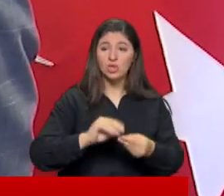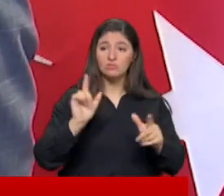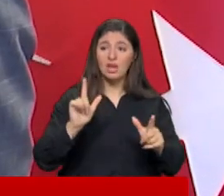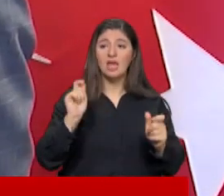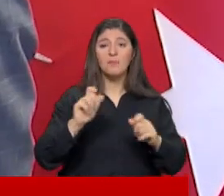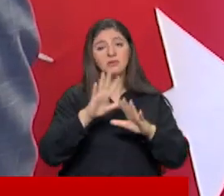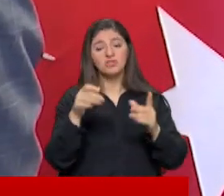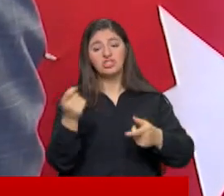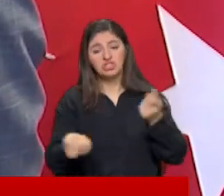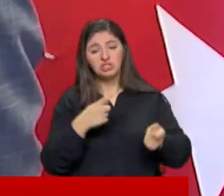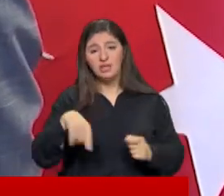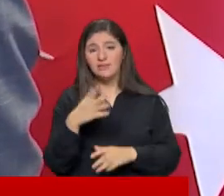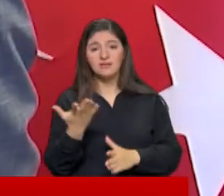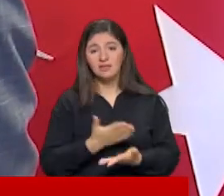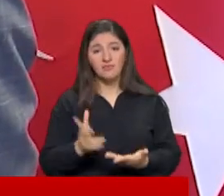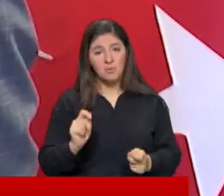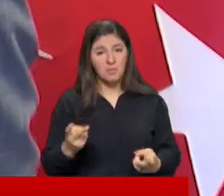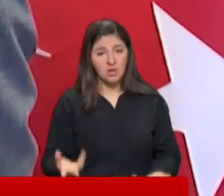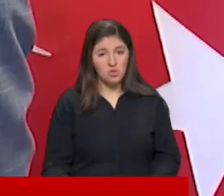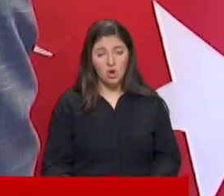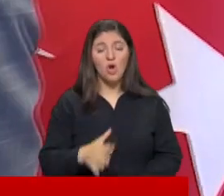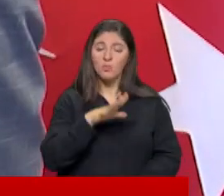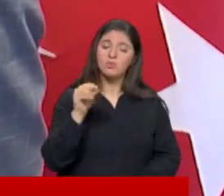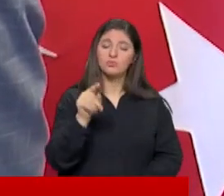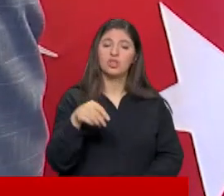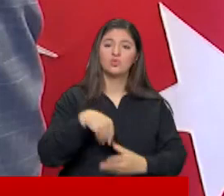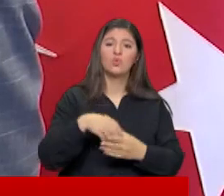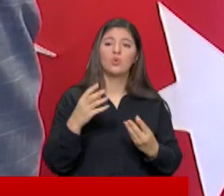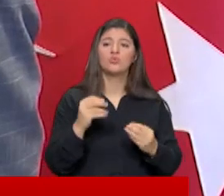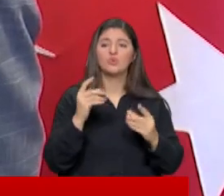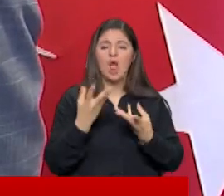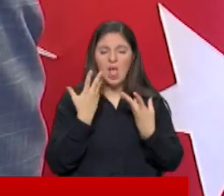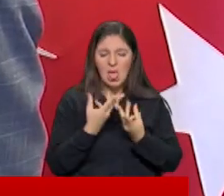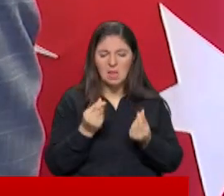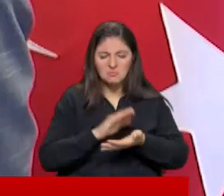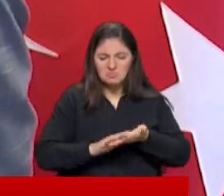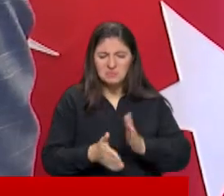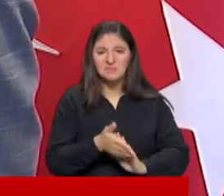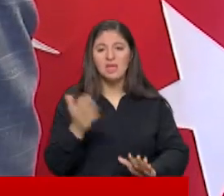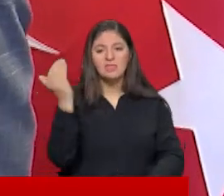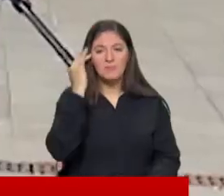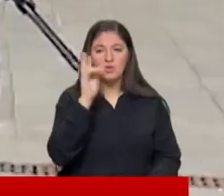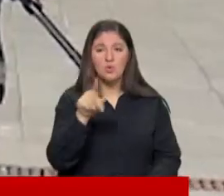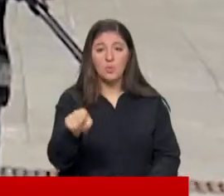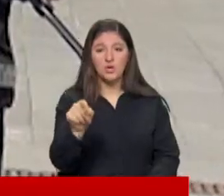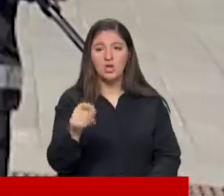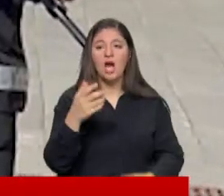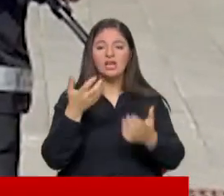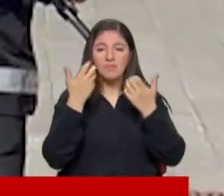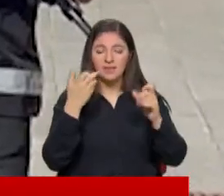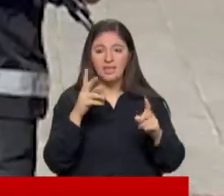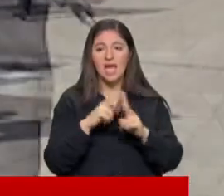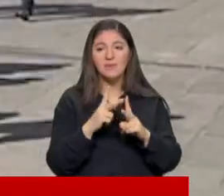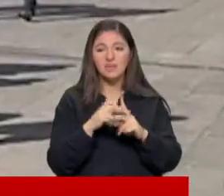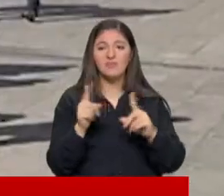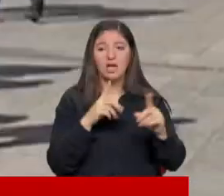gerektirir işlemlerine nasıl devam edebiliyorlar Bütün bunlar İçinde bulunduğumuz çürümüşlüğü temel göstergeleridir Ayhan Borak klanın